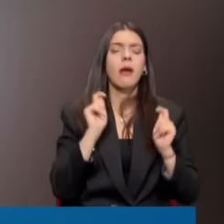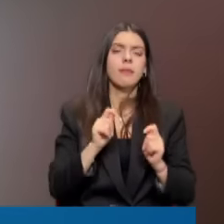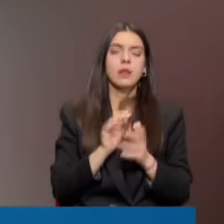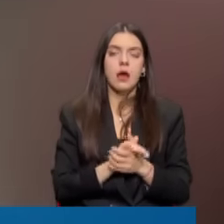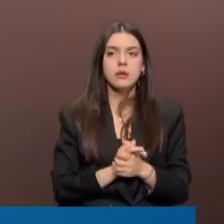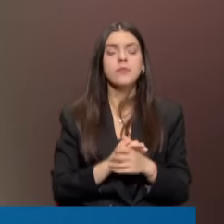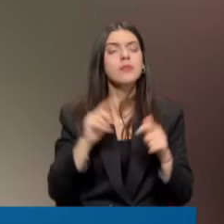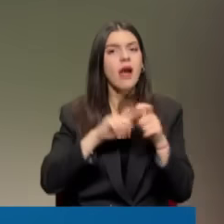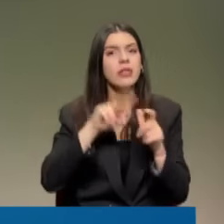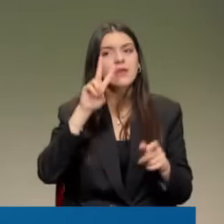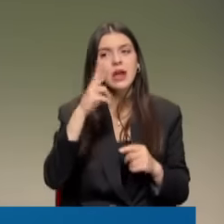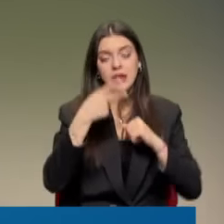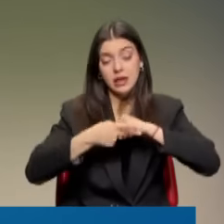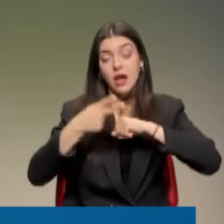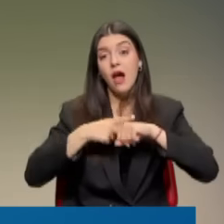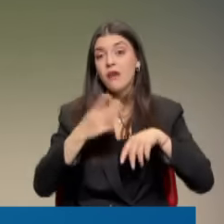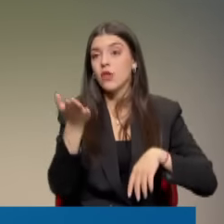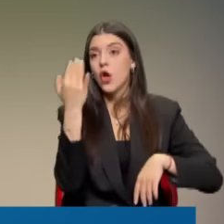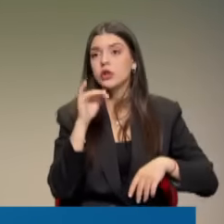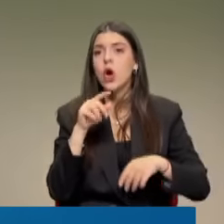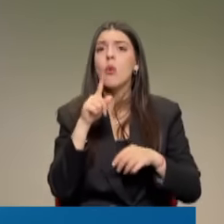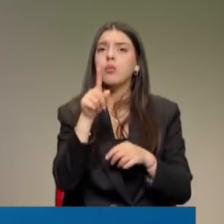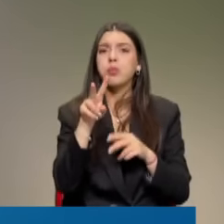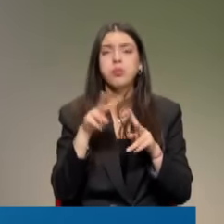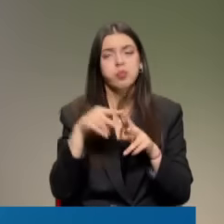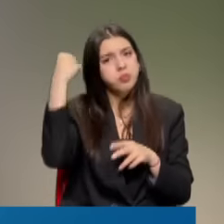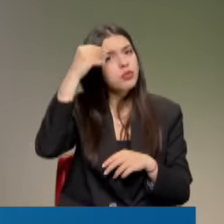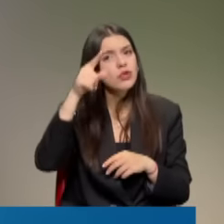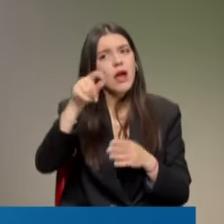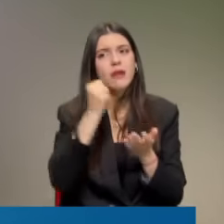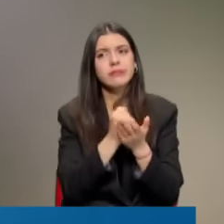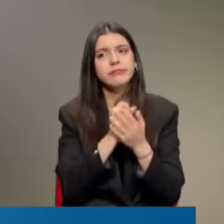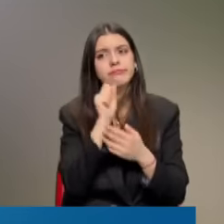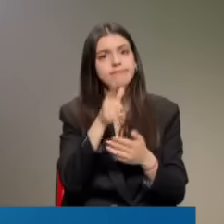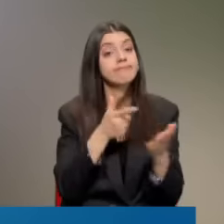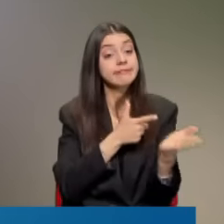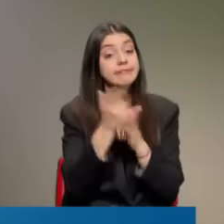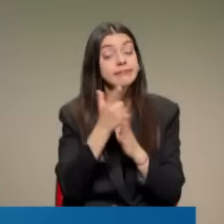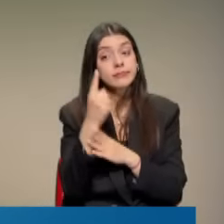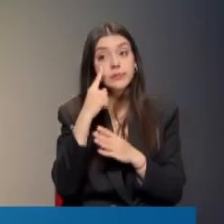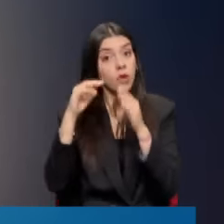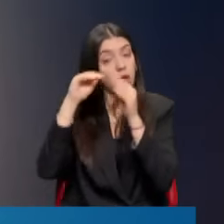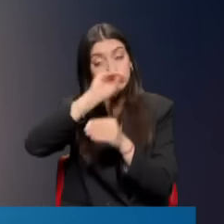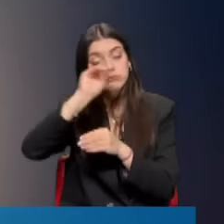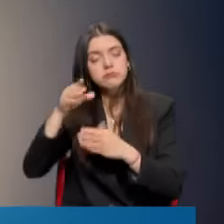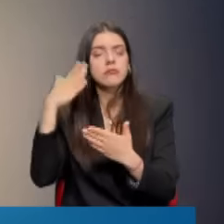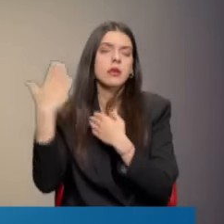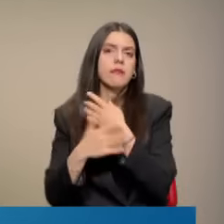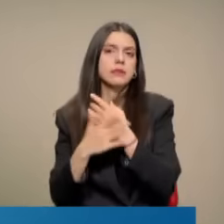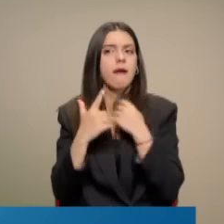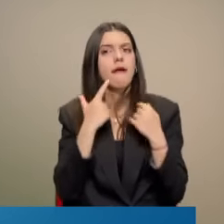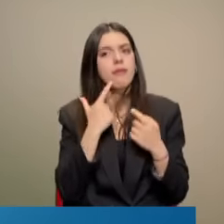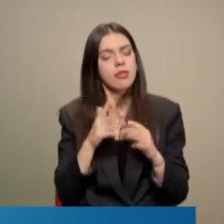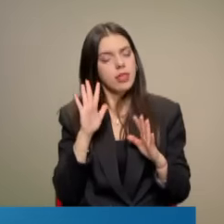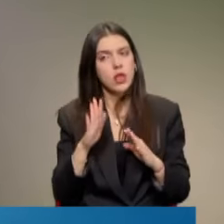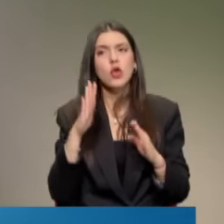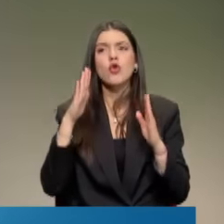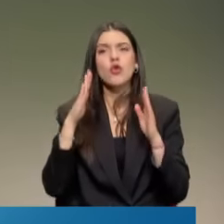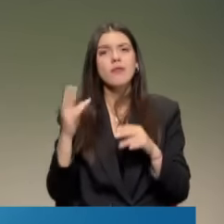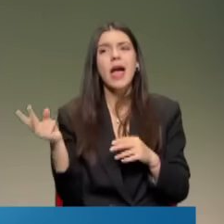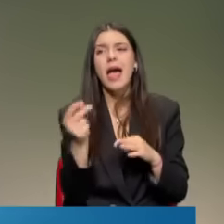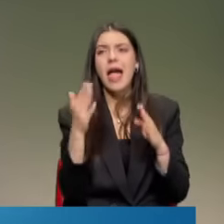Edi haa tarım arazilerini işgal eden tlar yani küçük taşınabilir evler ve kaçak